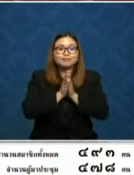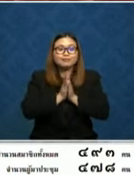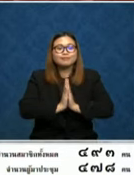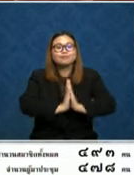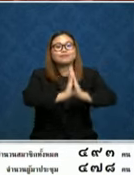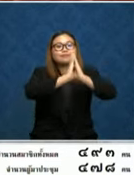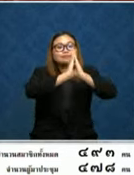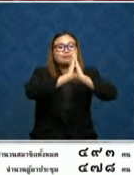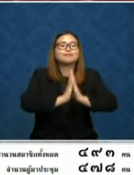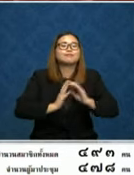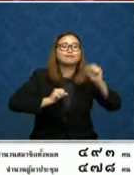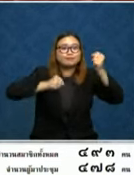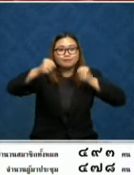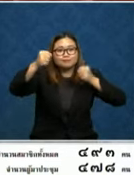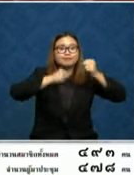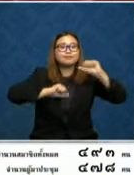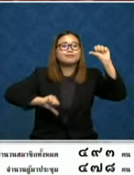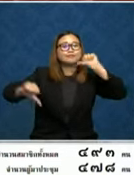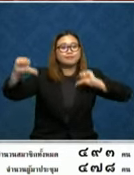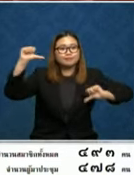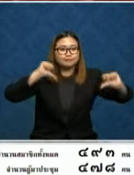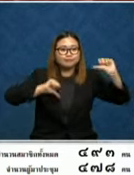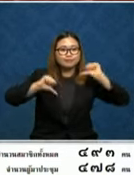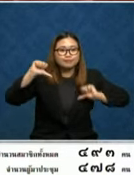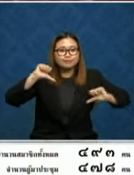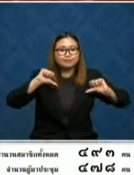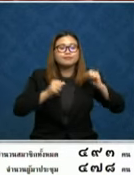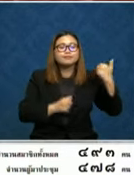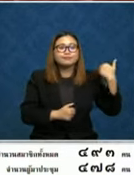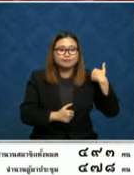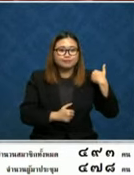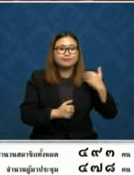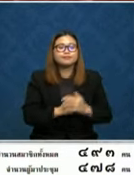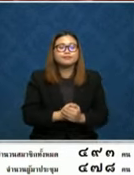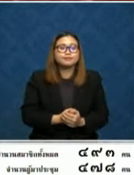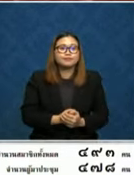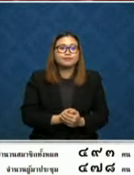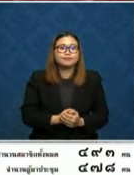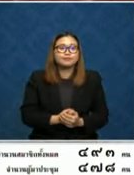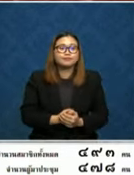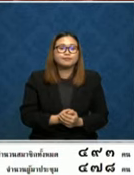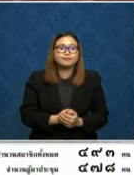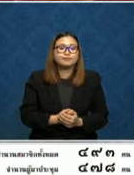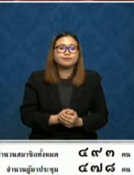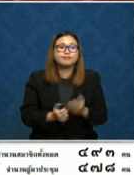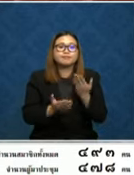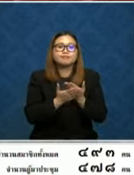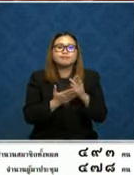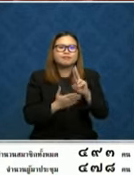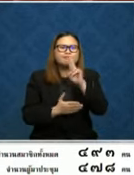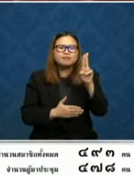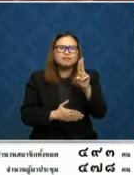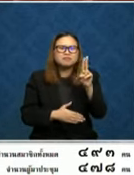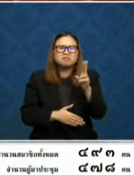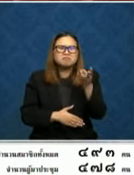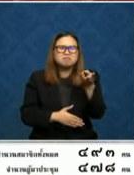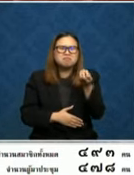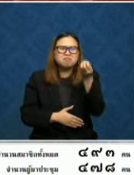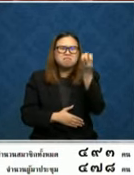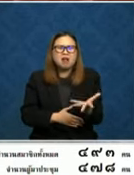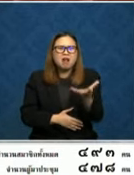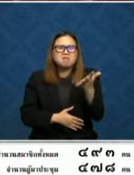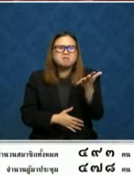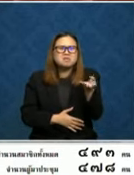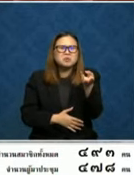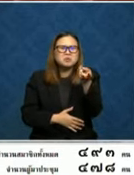ไทยในต่างแดนเวลามีงานหรือมีเทศกาลต่างๆนะครับจริงๆแล้ว ช้เงินไม่เยอะนะครับใช้ประมาณ